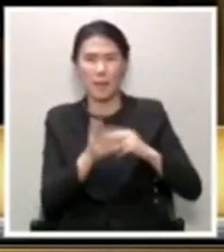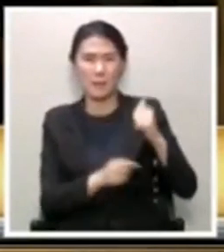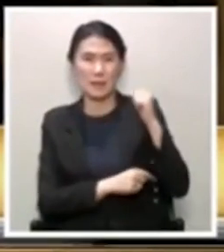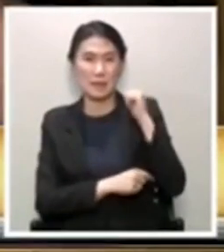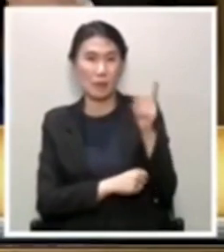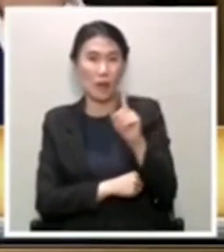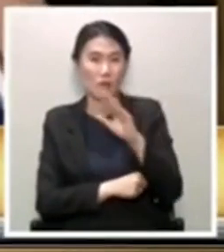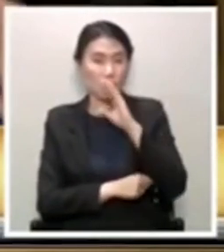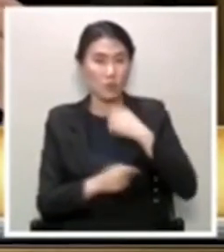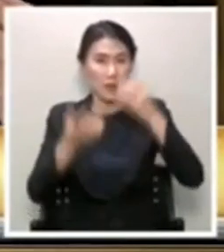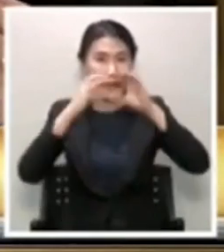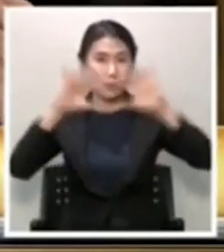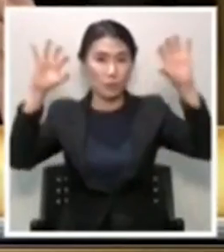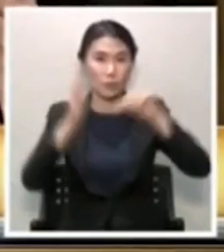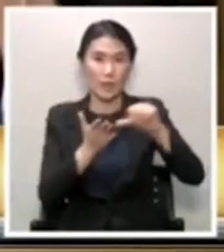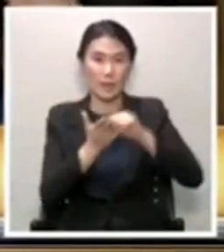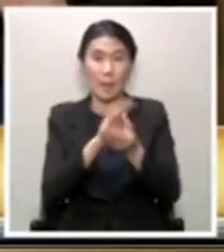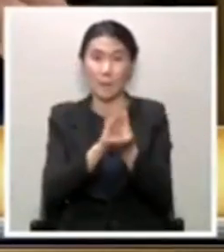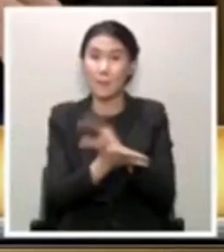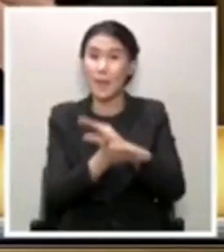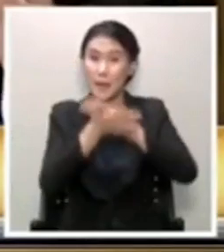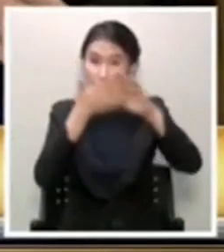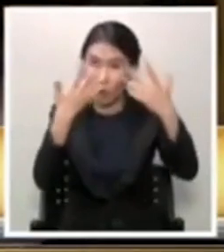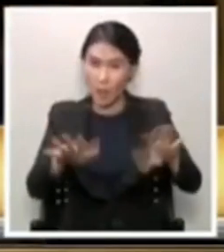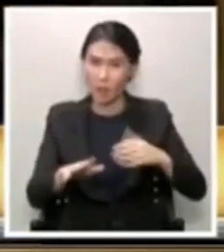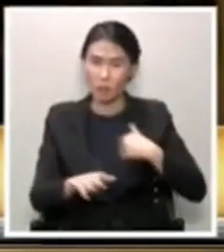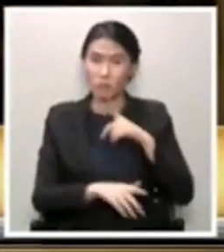ครับว่าเมื่อรัฐธรรมนูญเกิดขึ้นแล้วคุณจะใช้มันต่อ